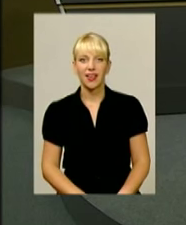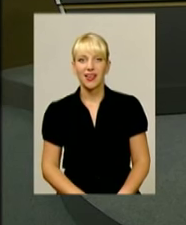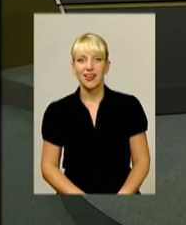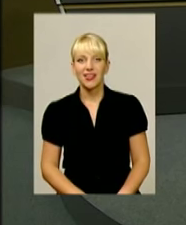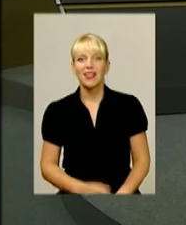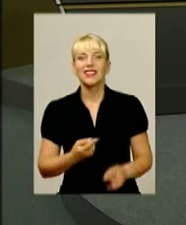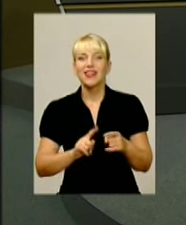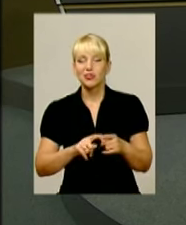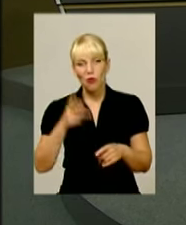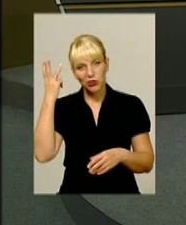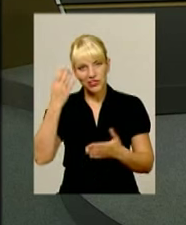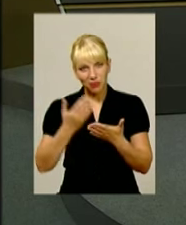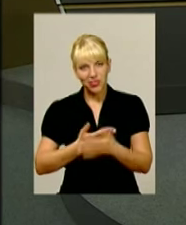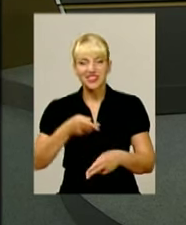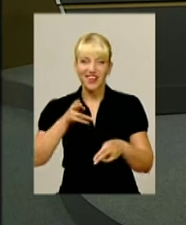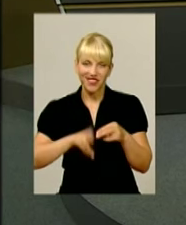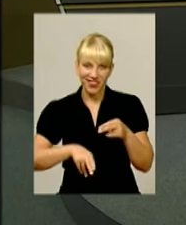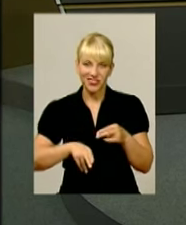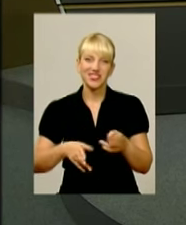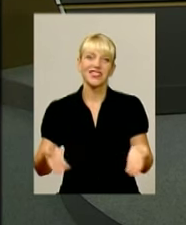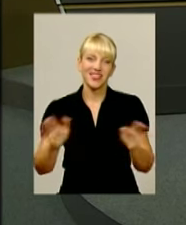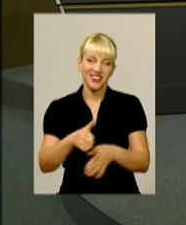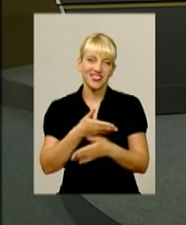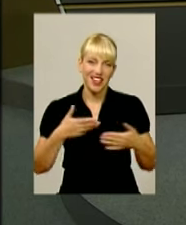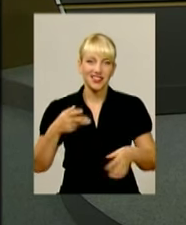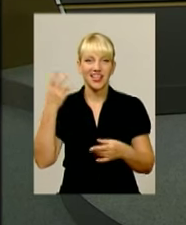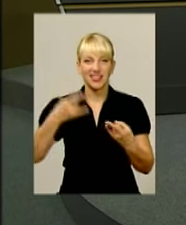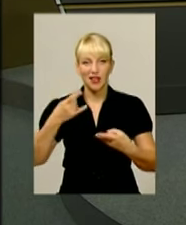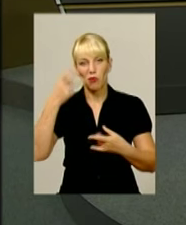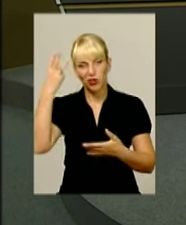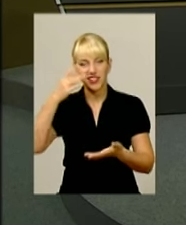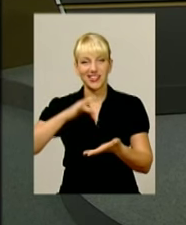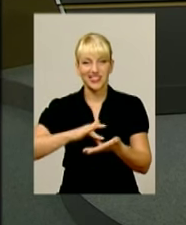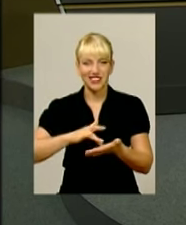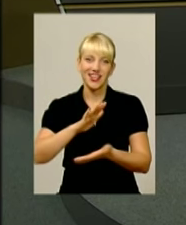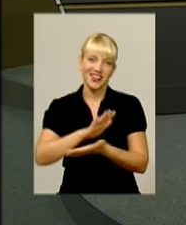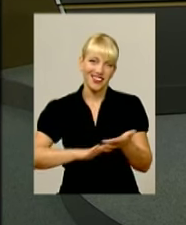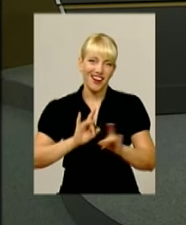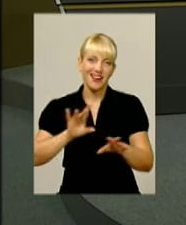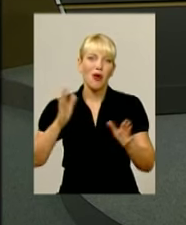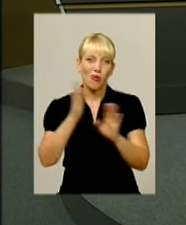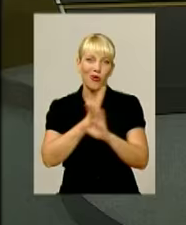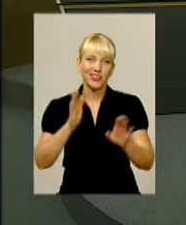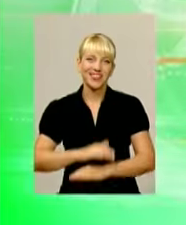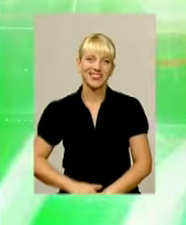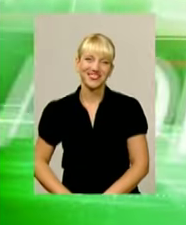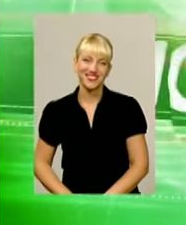На цьому подільська панорама завершується. Залишайтесь з нами на телеканалі «Поділля-Центр». Далі про погоду.